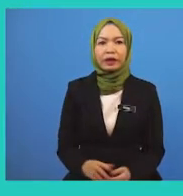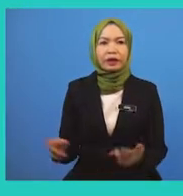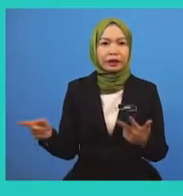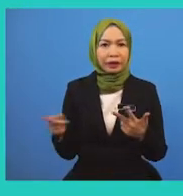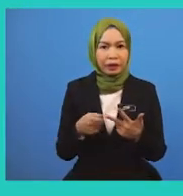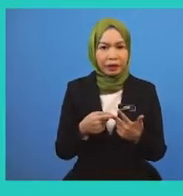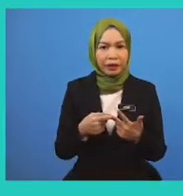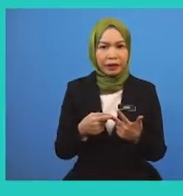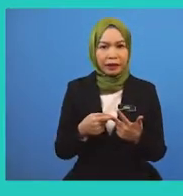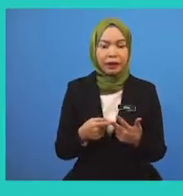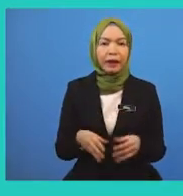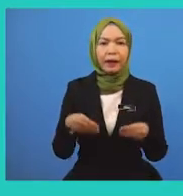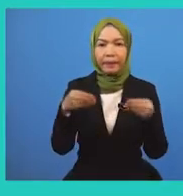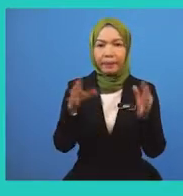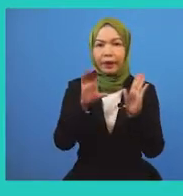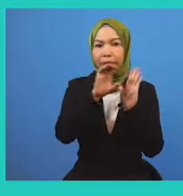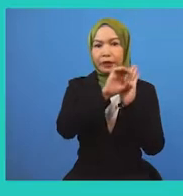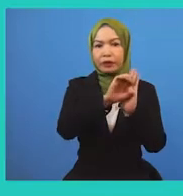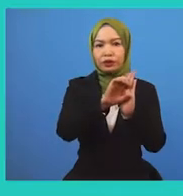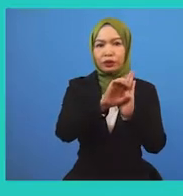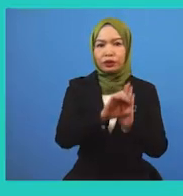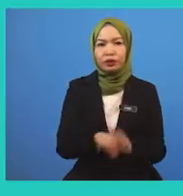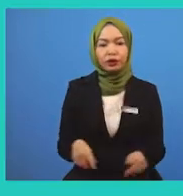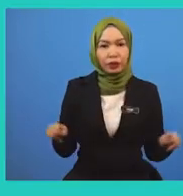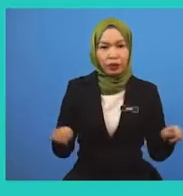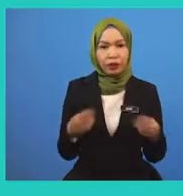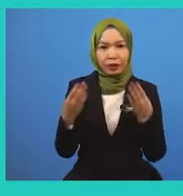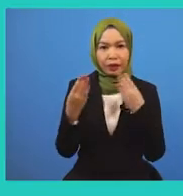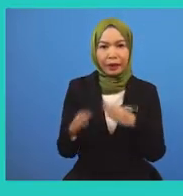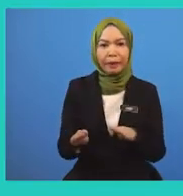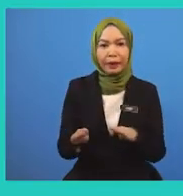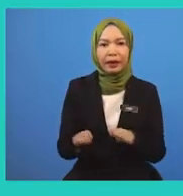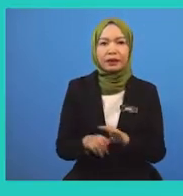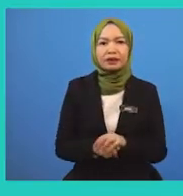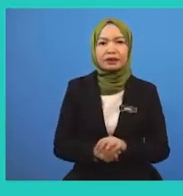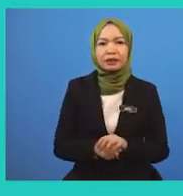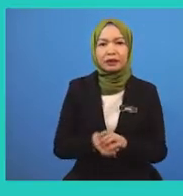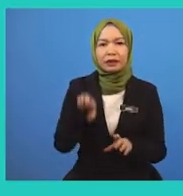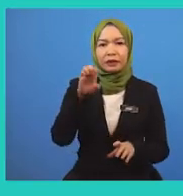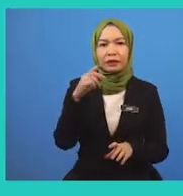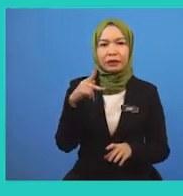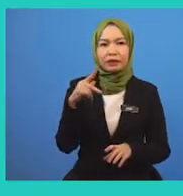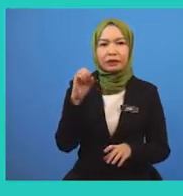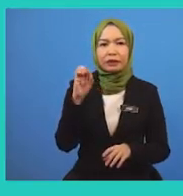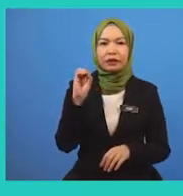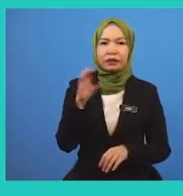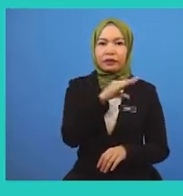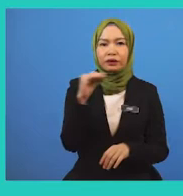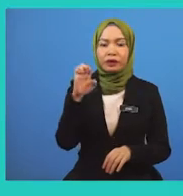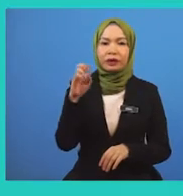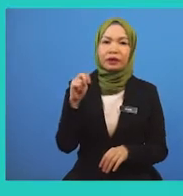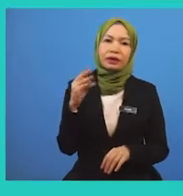Ketiga, memberi contoh tindak balas eksotermik dan endotermik.